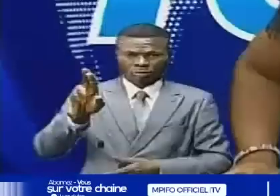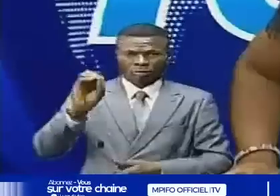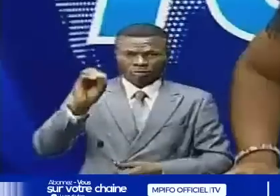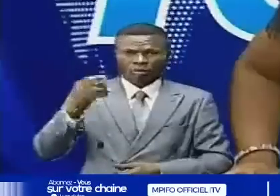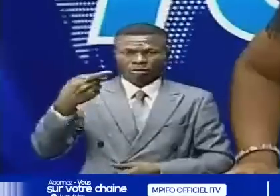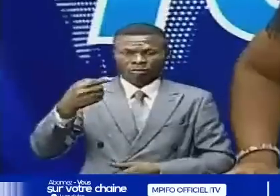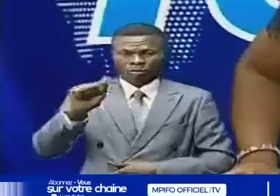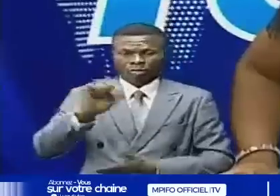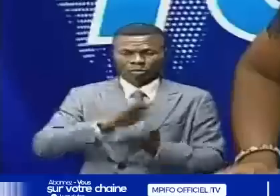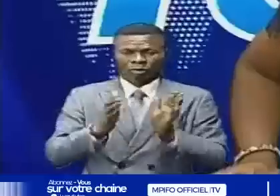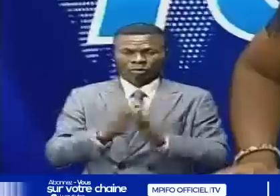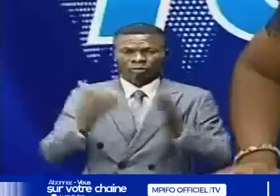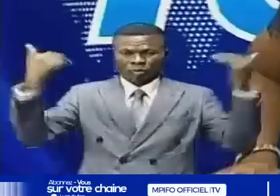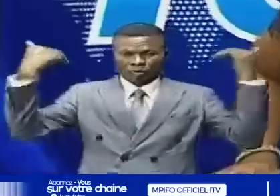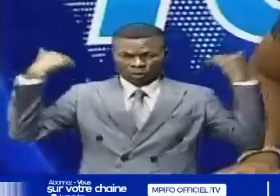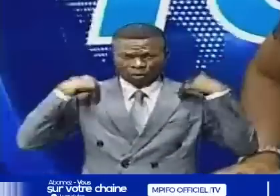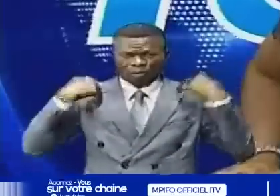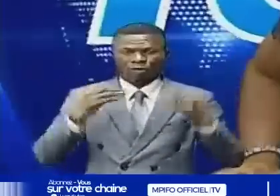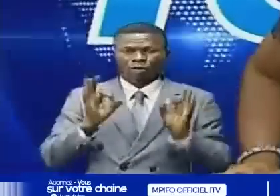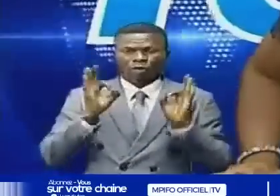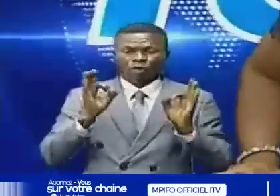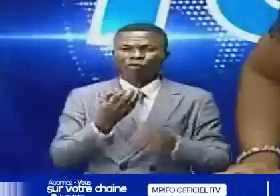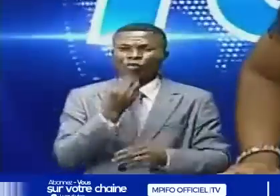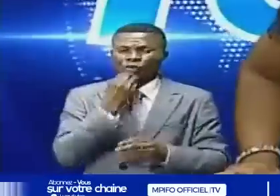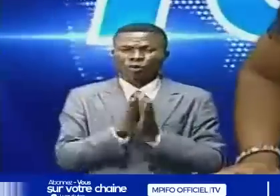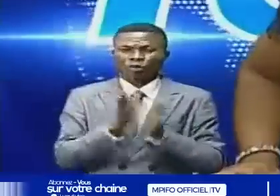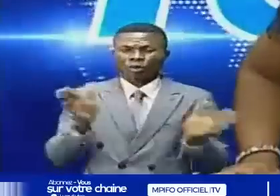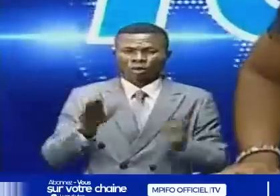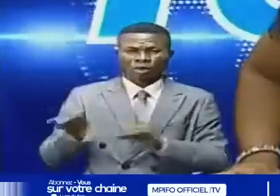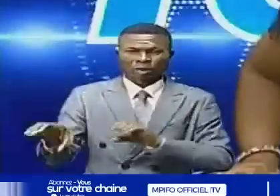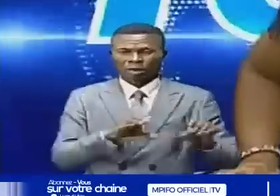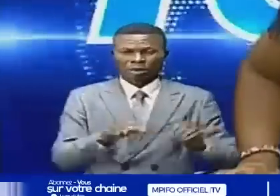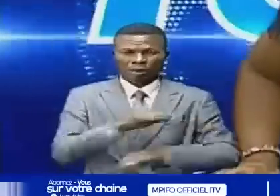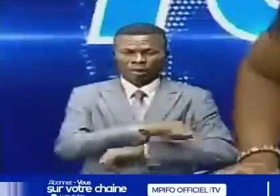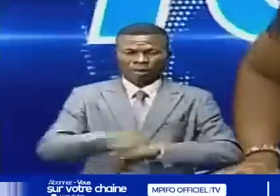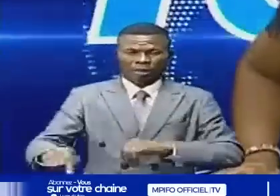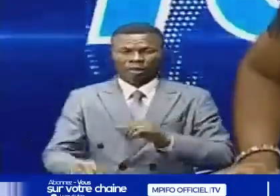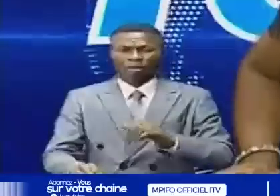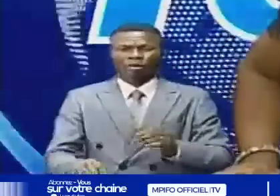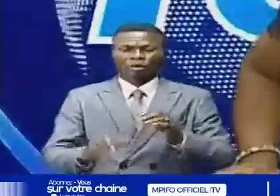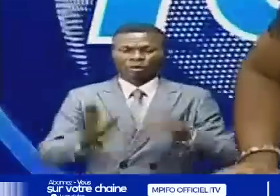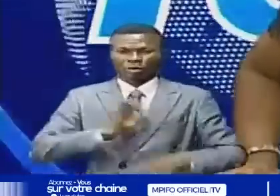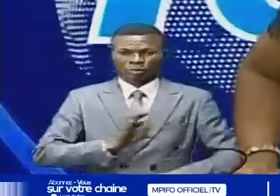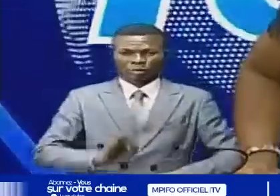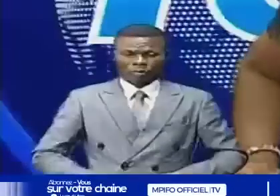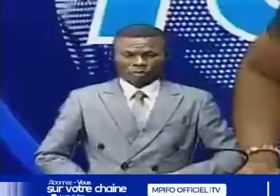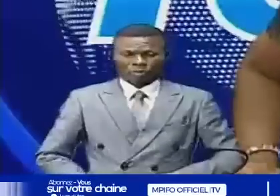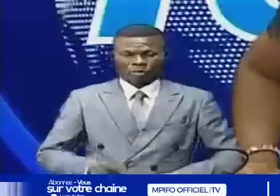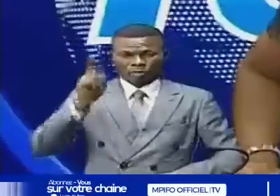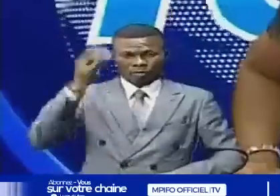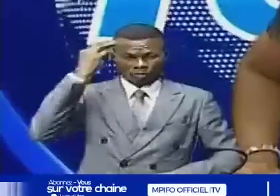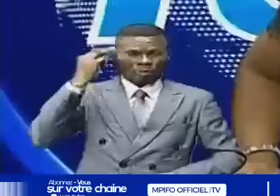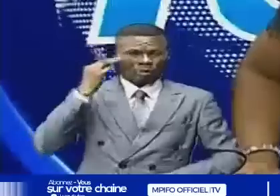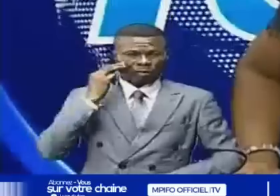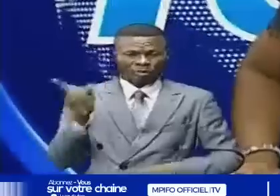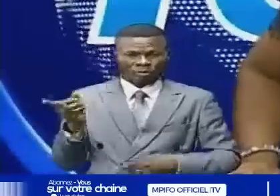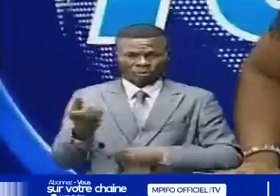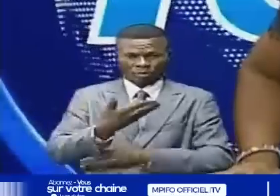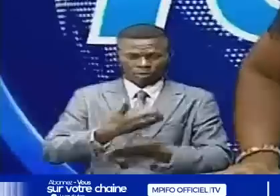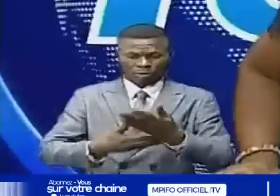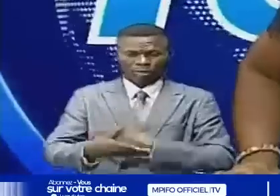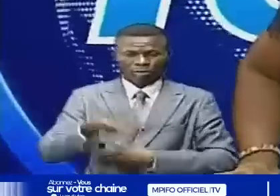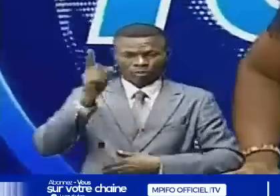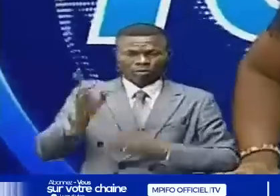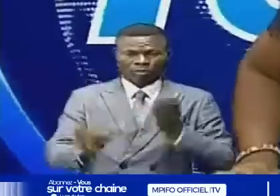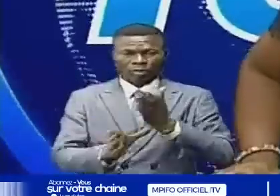animateur de l'inspection générale. Une cérémonie présidée par le directeur de cabinet adjoint à la vice-primature qui a représenté le vice-premier ministre au